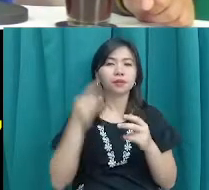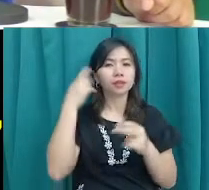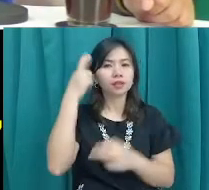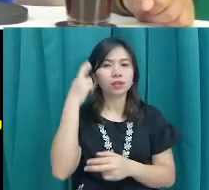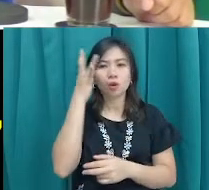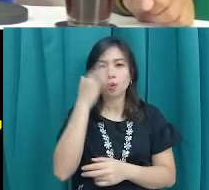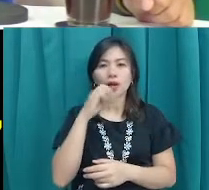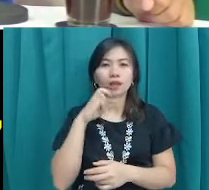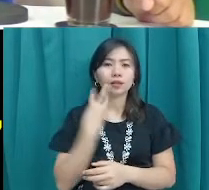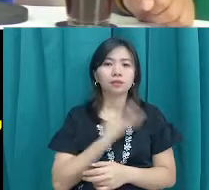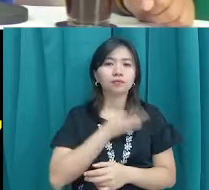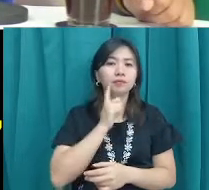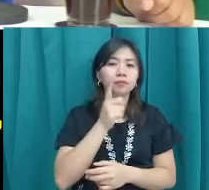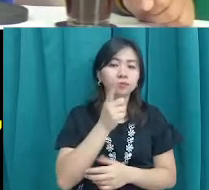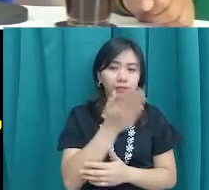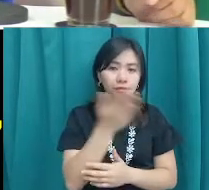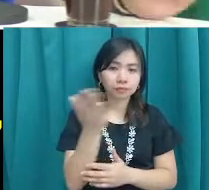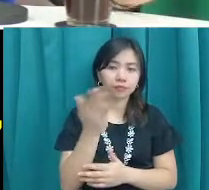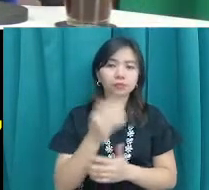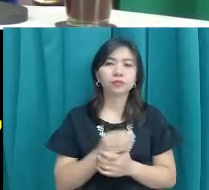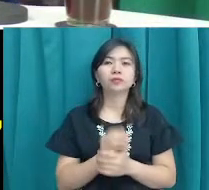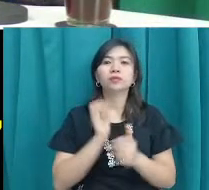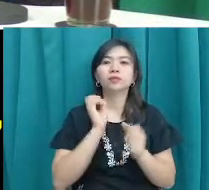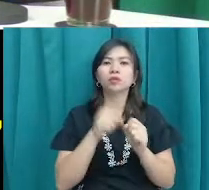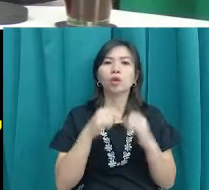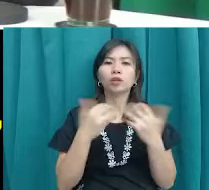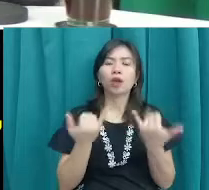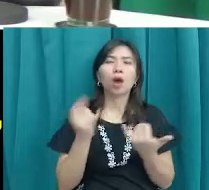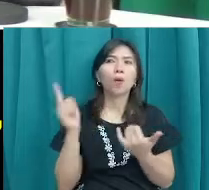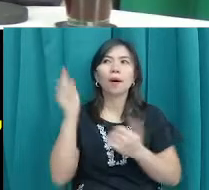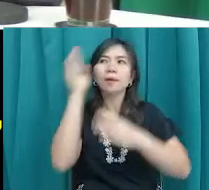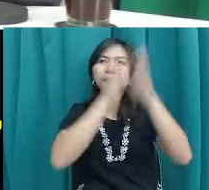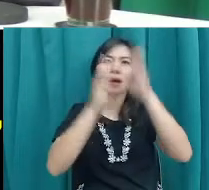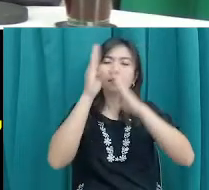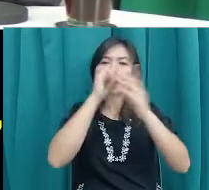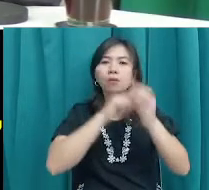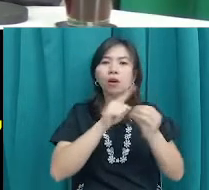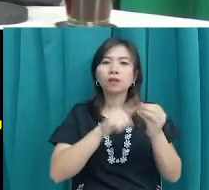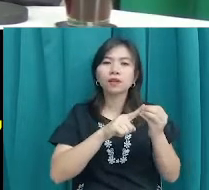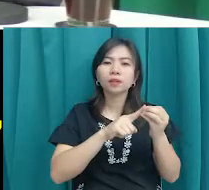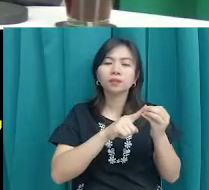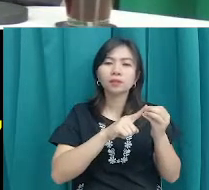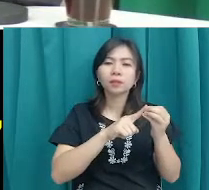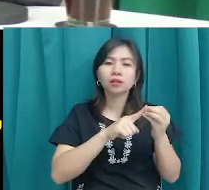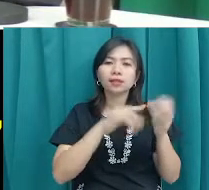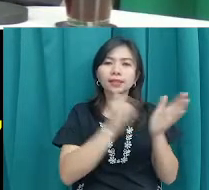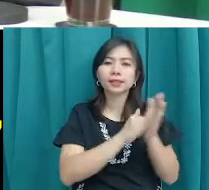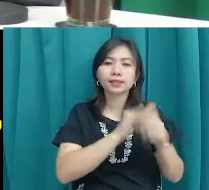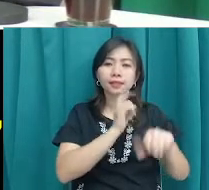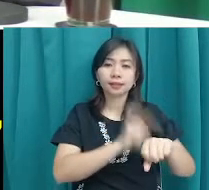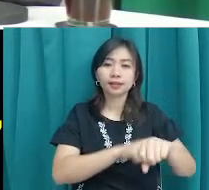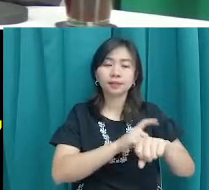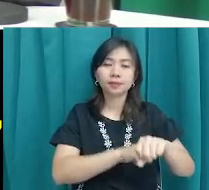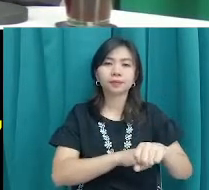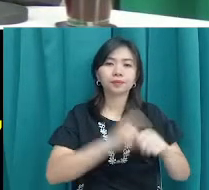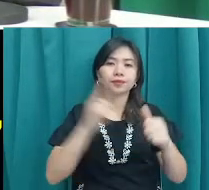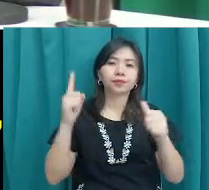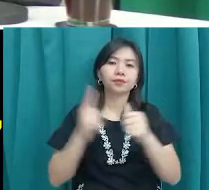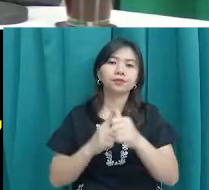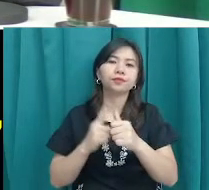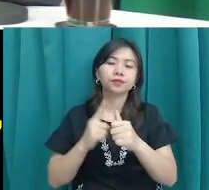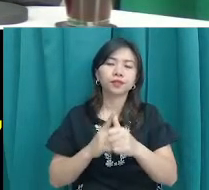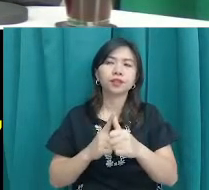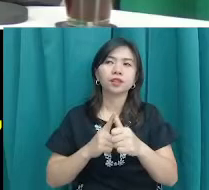na po. Alright? So the issue during this meeting is, unang-una, pag-upo ng Panginoon Jesucristo sa